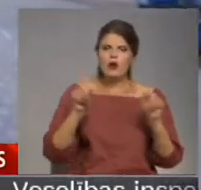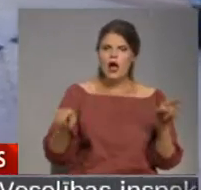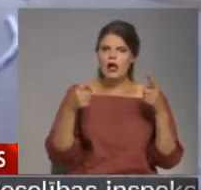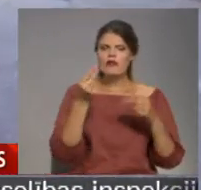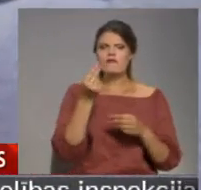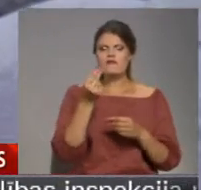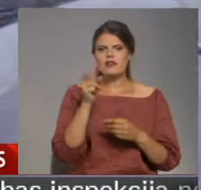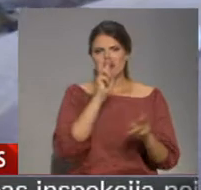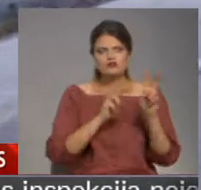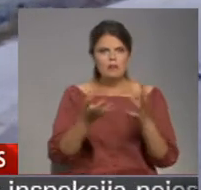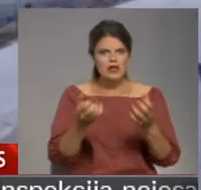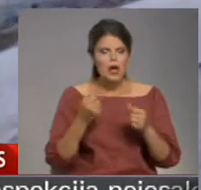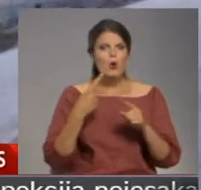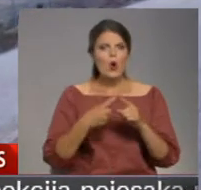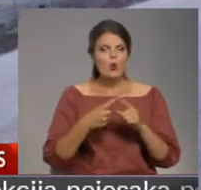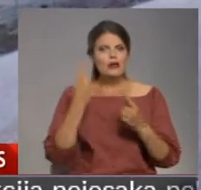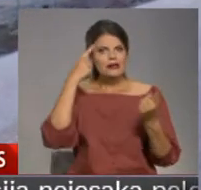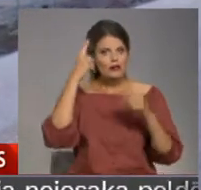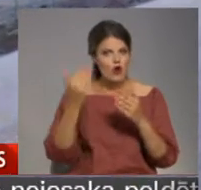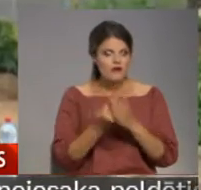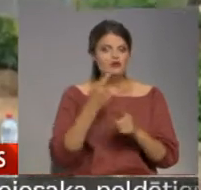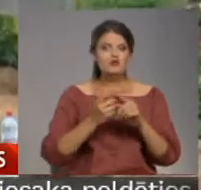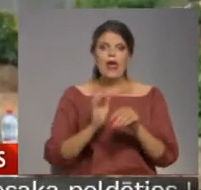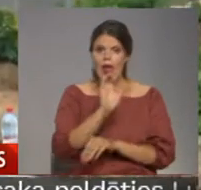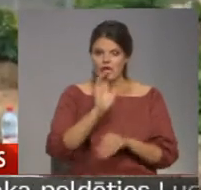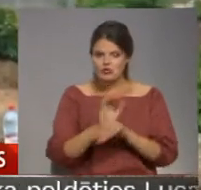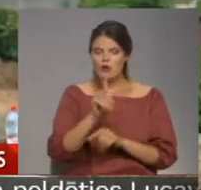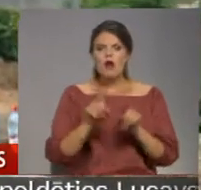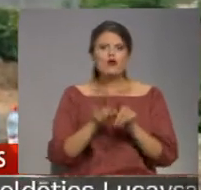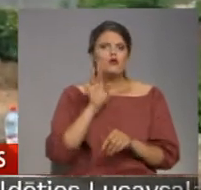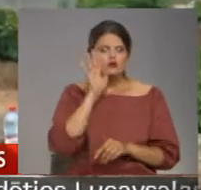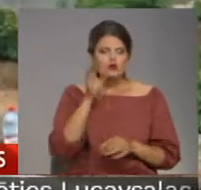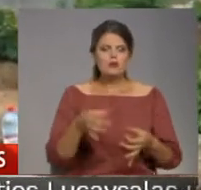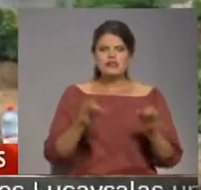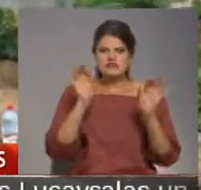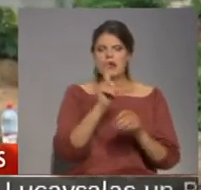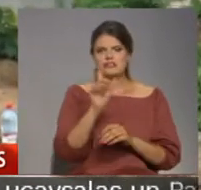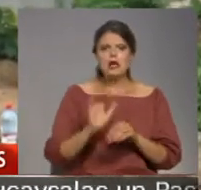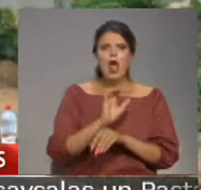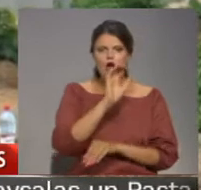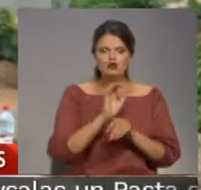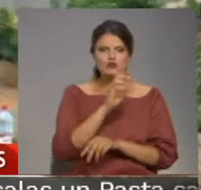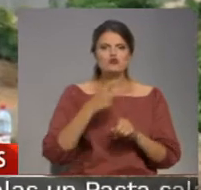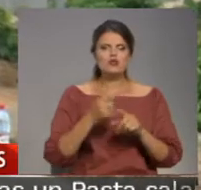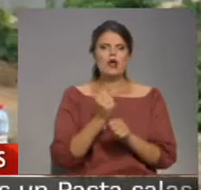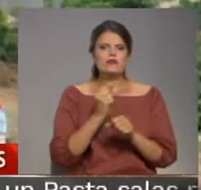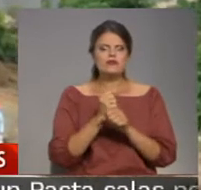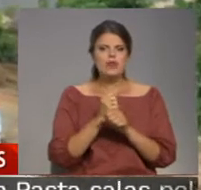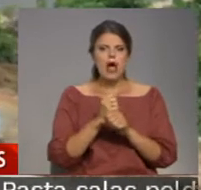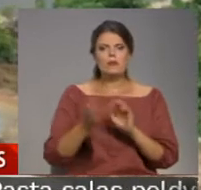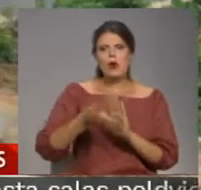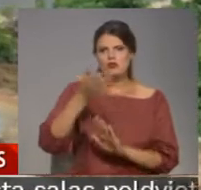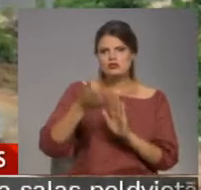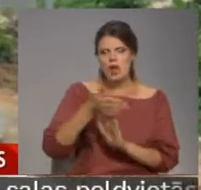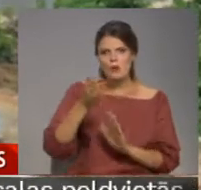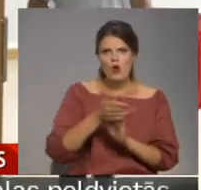finanšu pieejamību, inovācijām un eksportu. Arī turpmāk galvenais akcents būšo darba ražība un eksports. Turklāt eksportējums nav tikai preces, bet